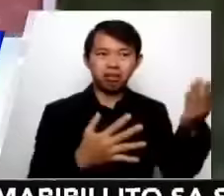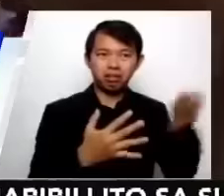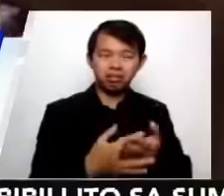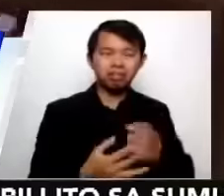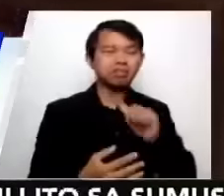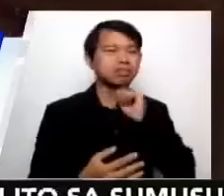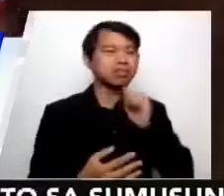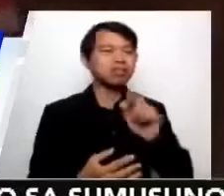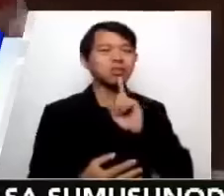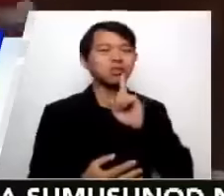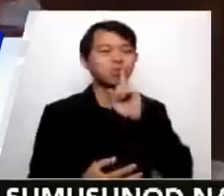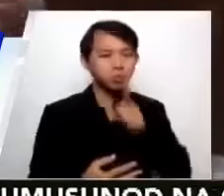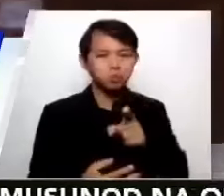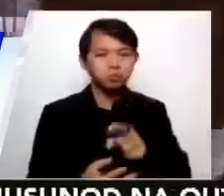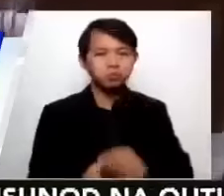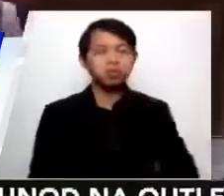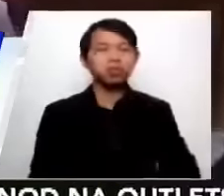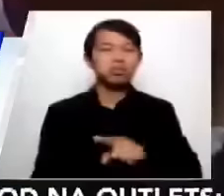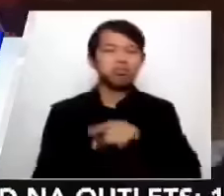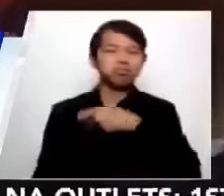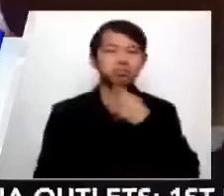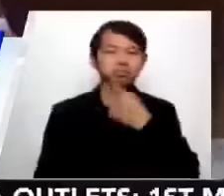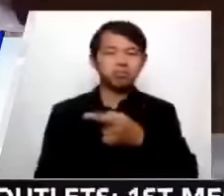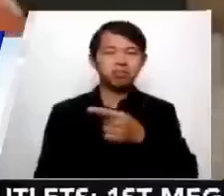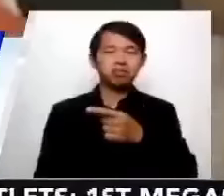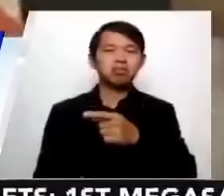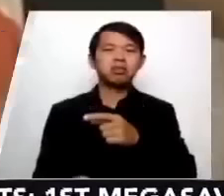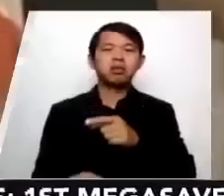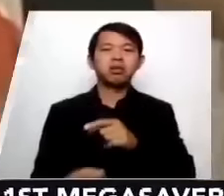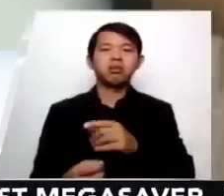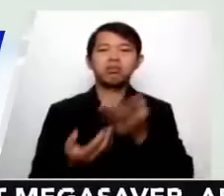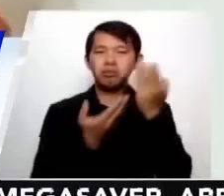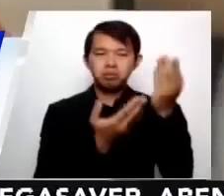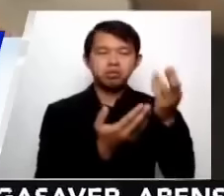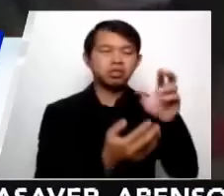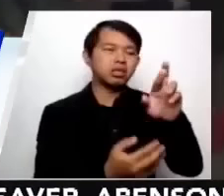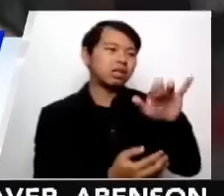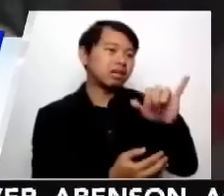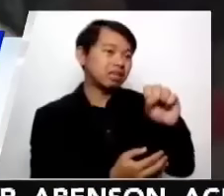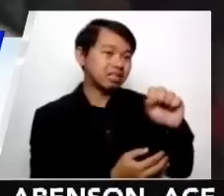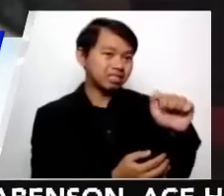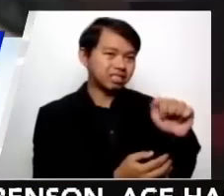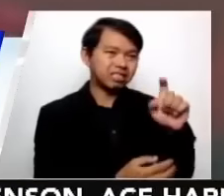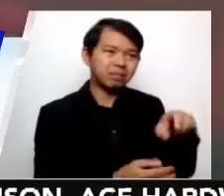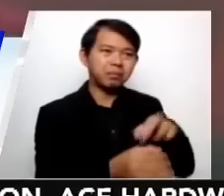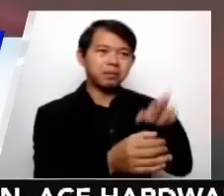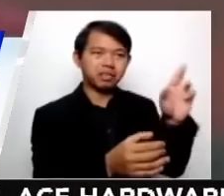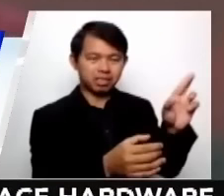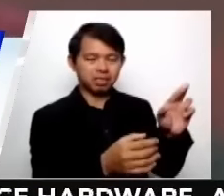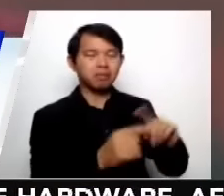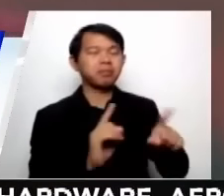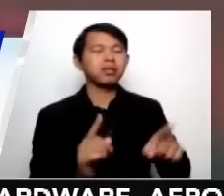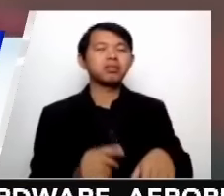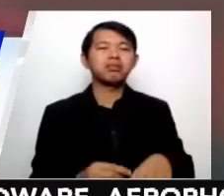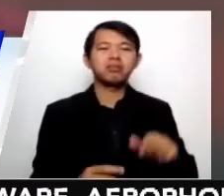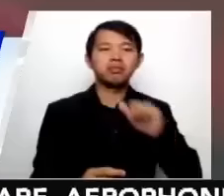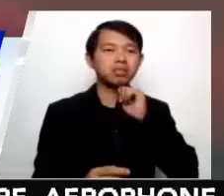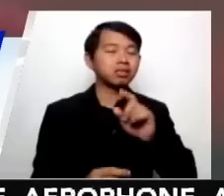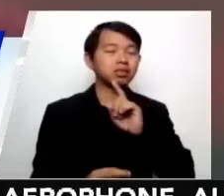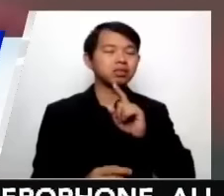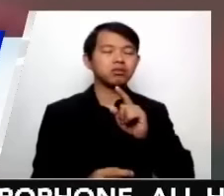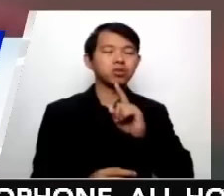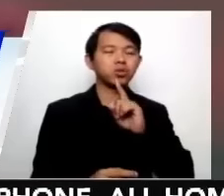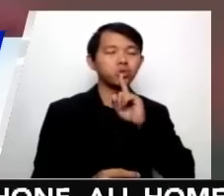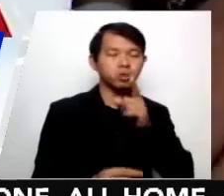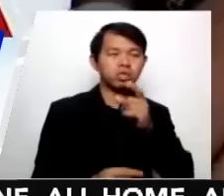si Senator Risa Ontiveros na nangunguna sa pagdinig. Sa ngayon, wala pang pasabi kung dadalo si Quiboloy bukas.